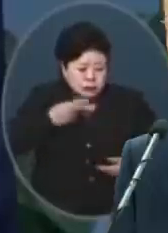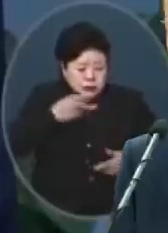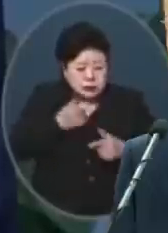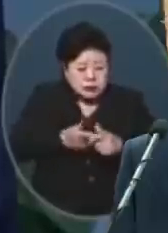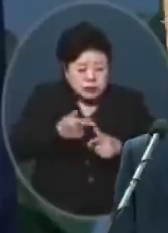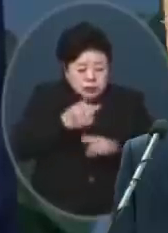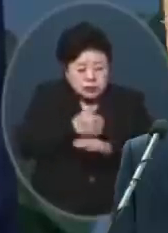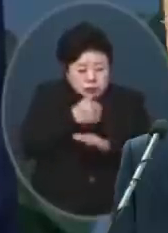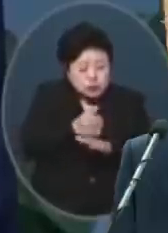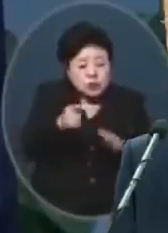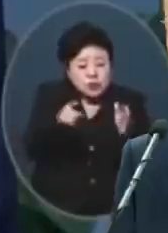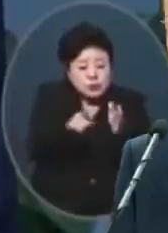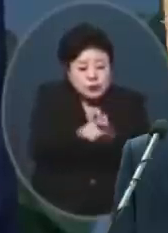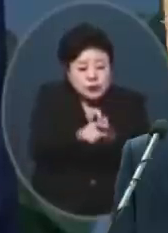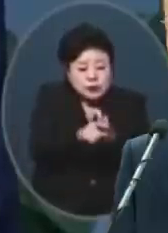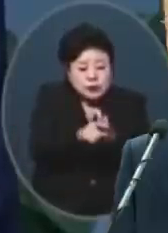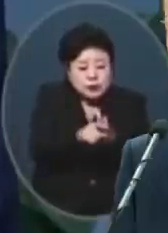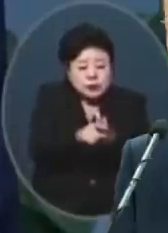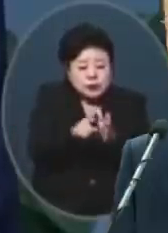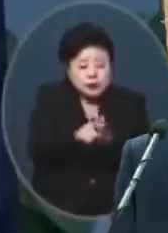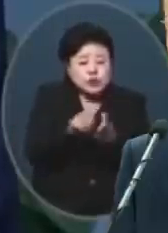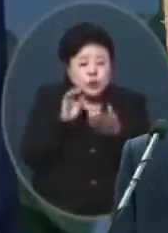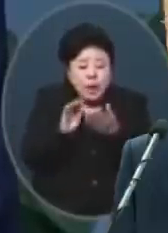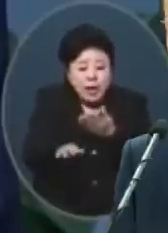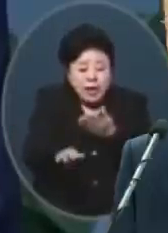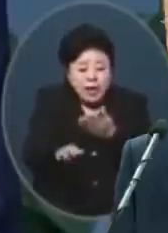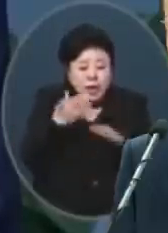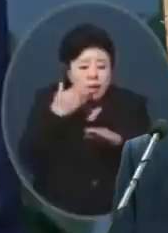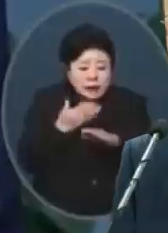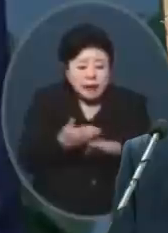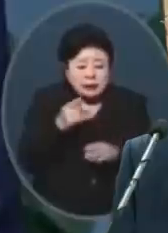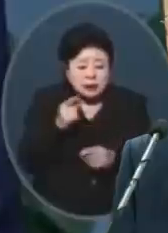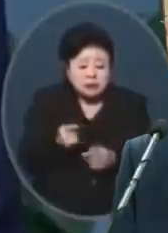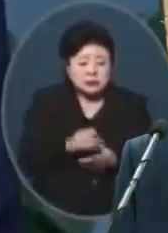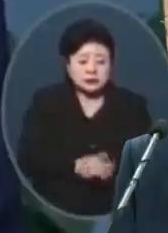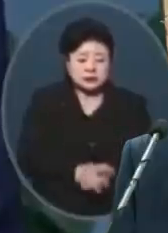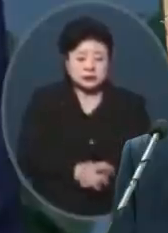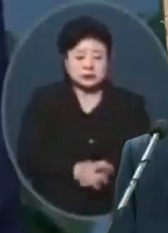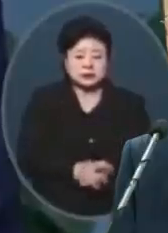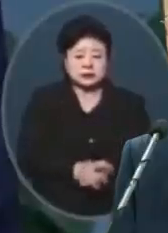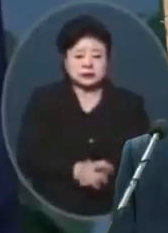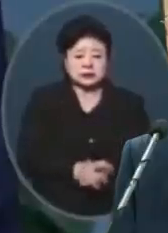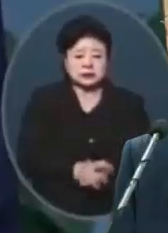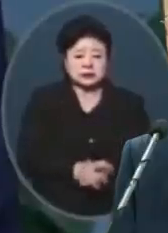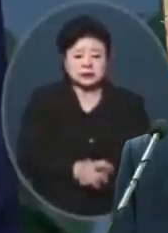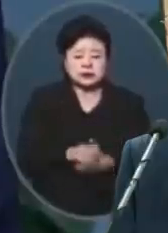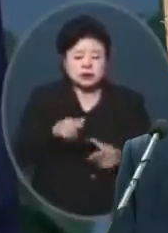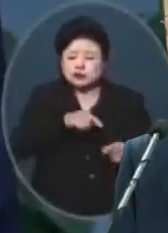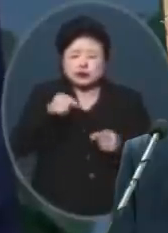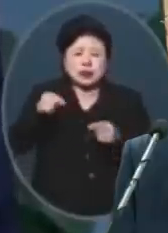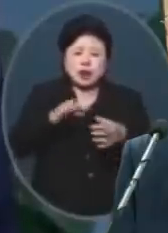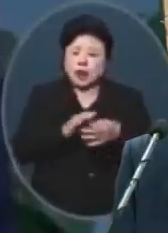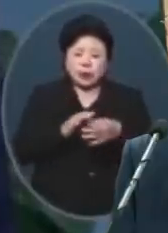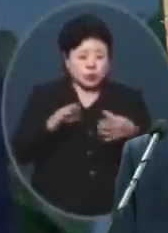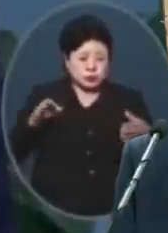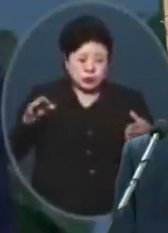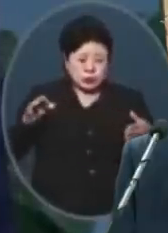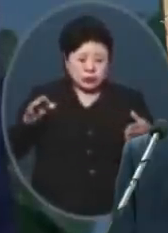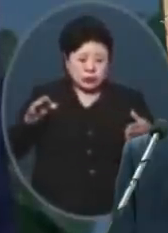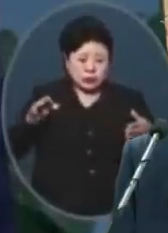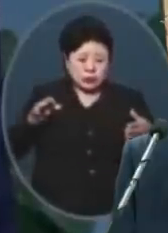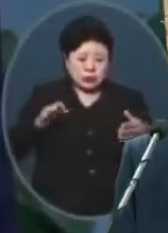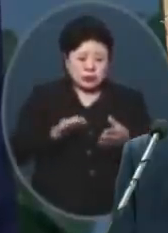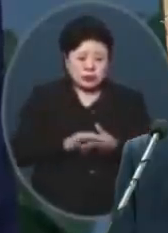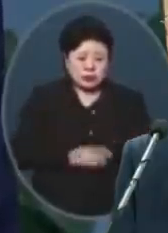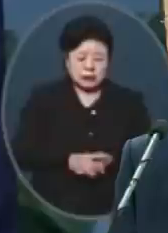예수 그리스도를 믿음 이후에 다른 것은 전혀 우리 구원의 관계가 없습니다